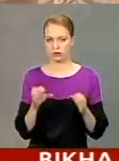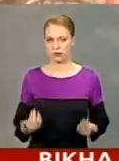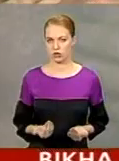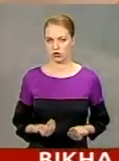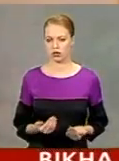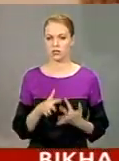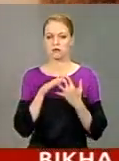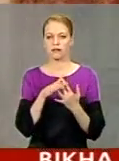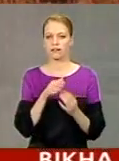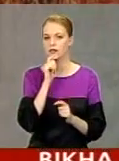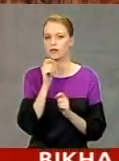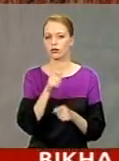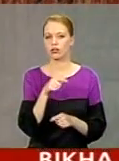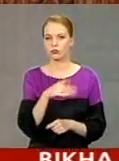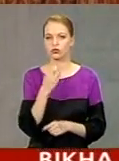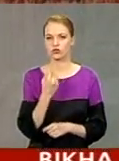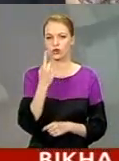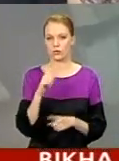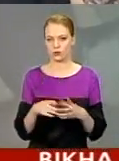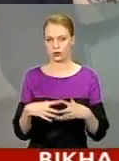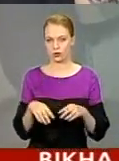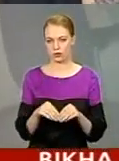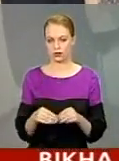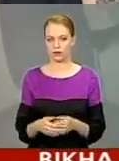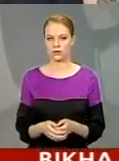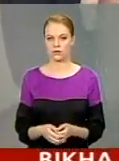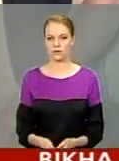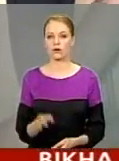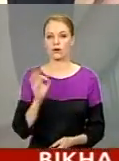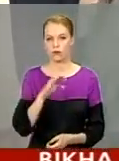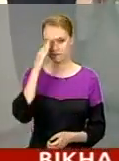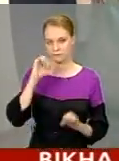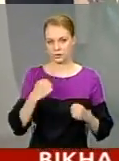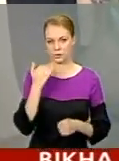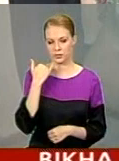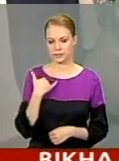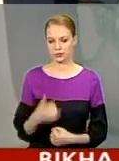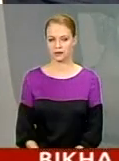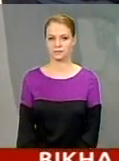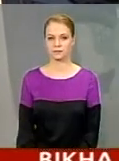життя. Війна подарувала йому ще одну родину. Олюха дзвоне.